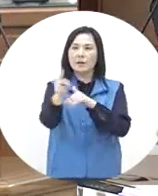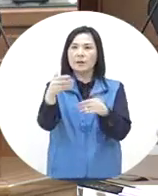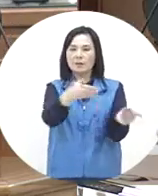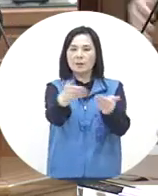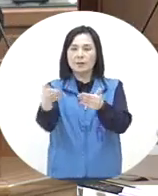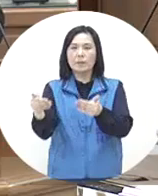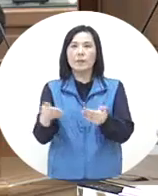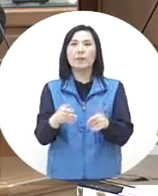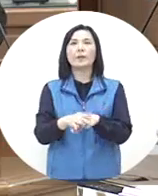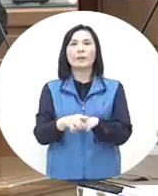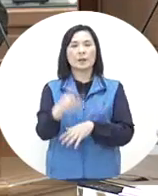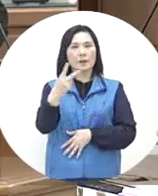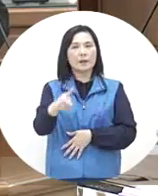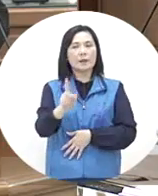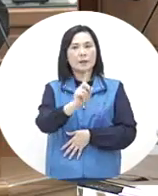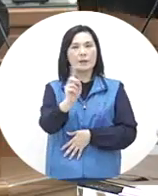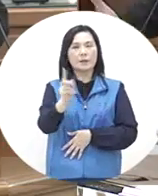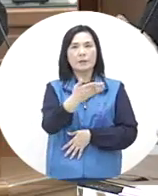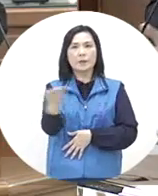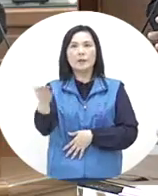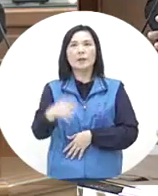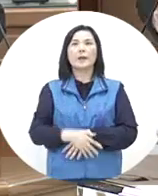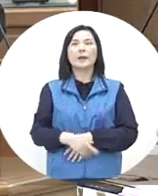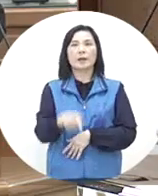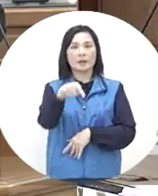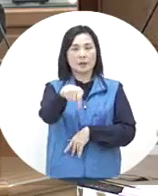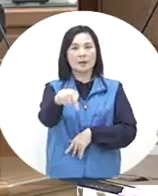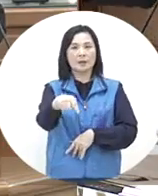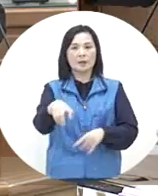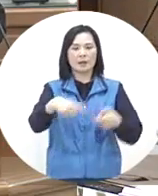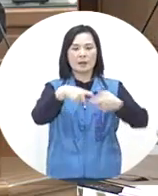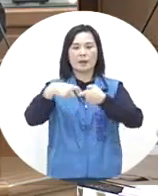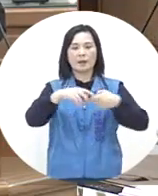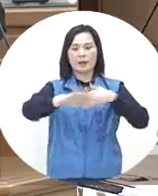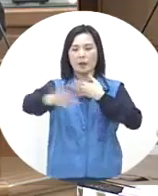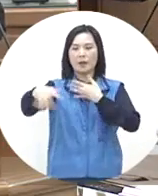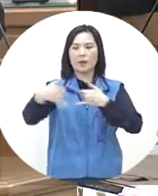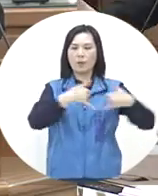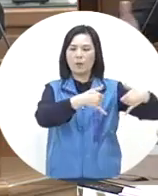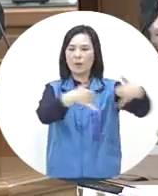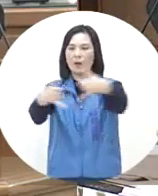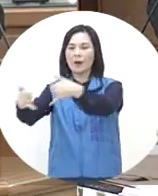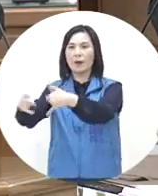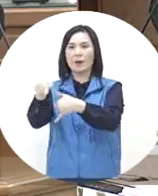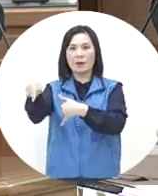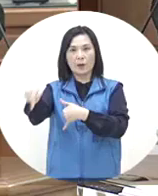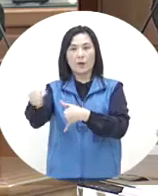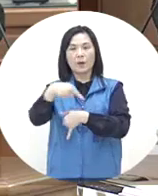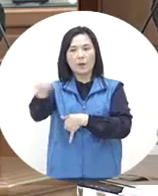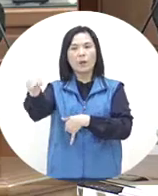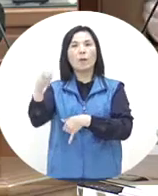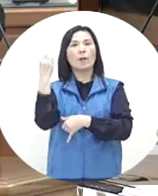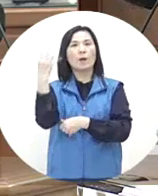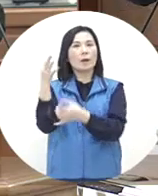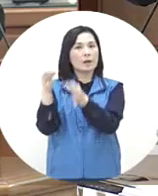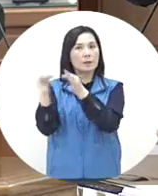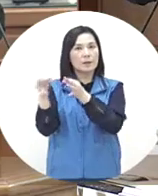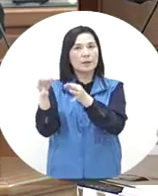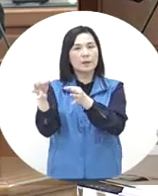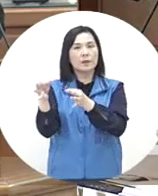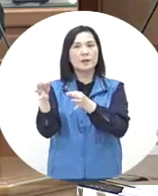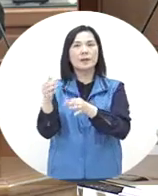样让整体的南势角连外道路通往新店等等，可以有一个非常好的适当的一